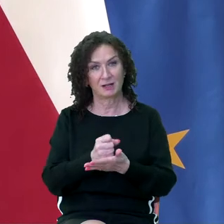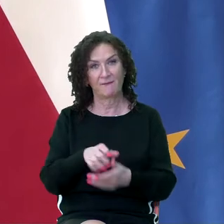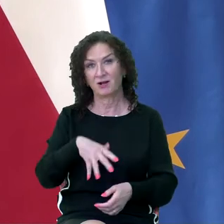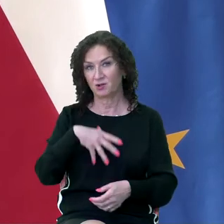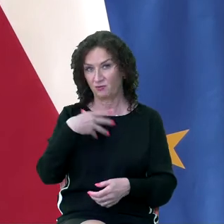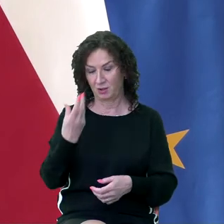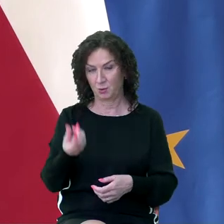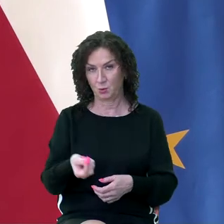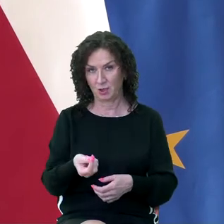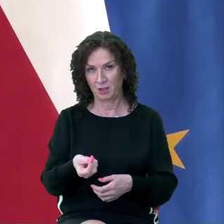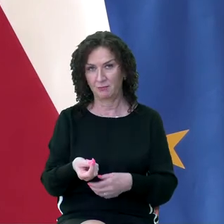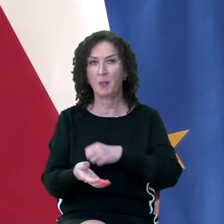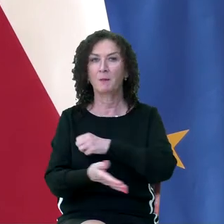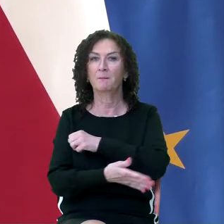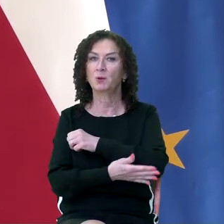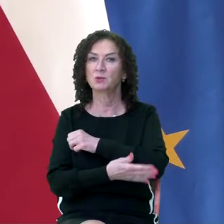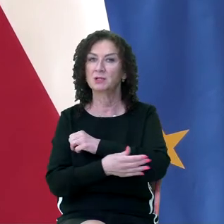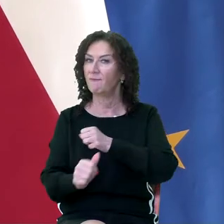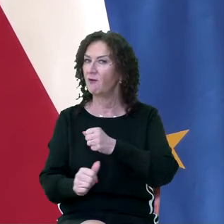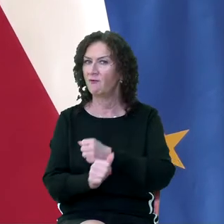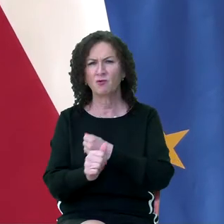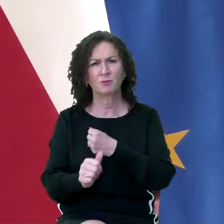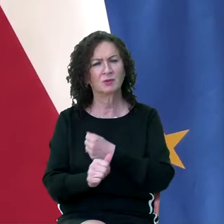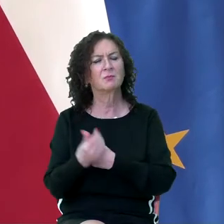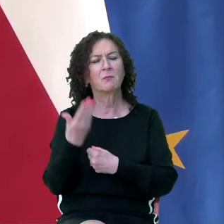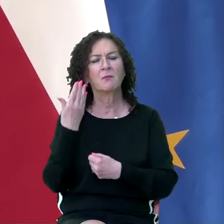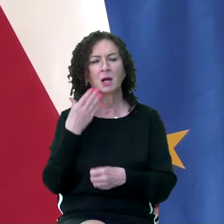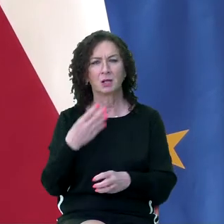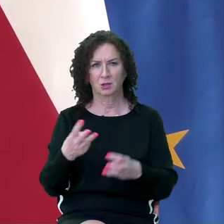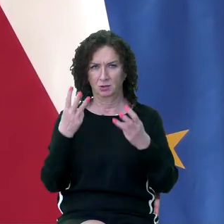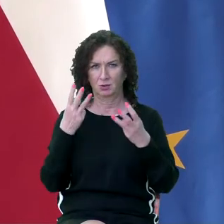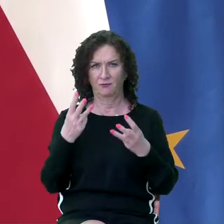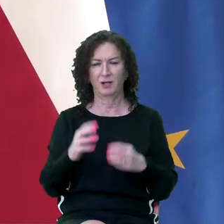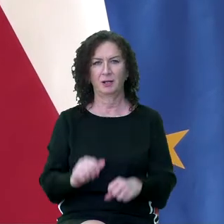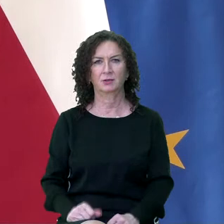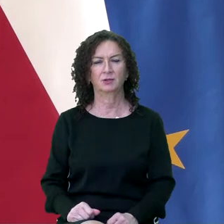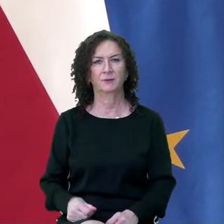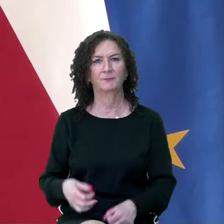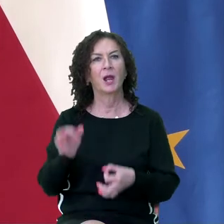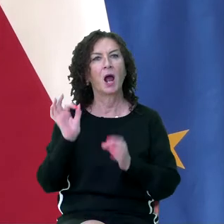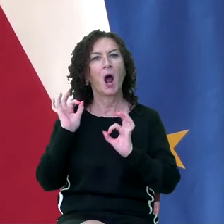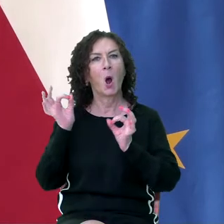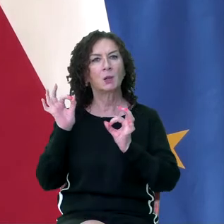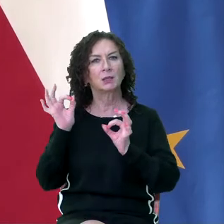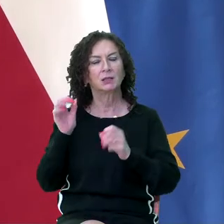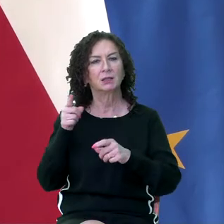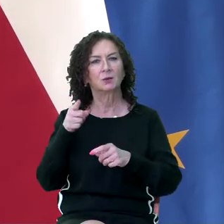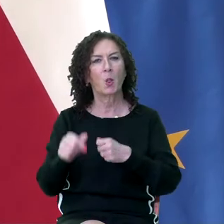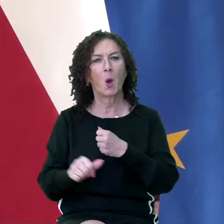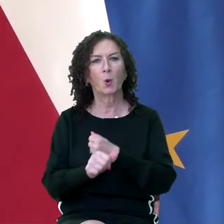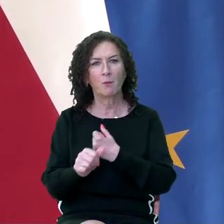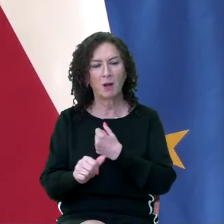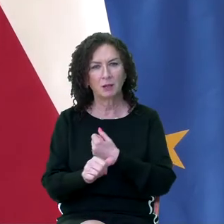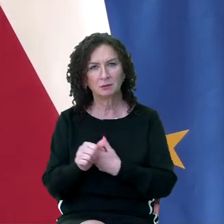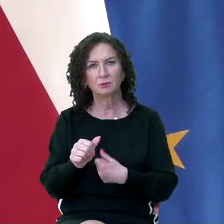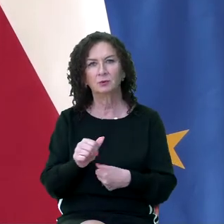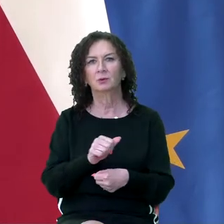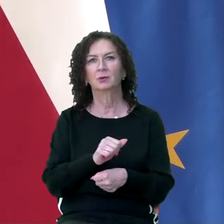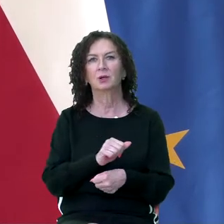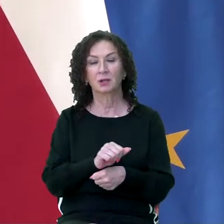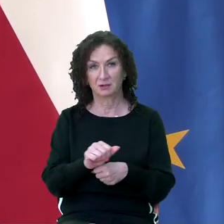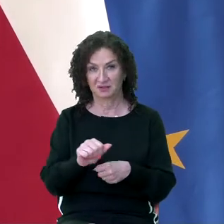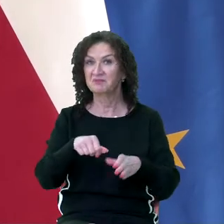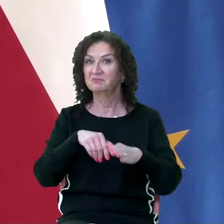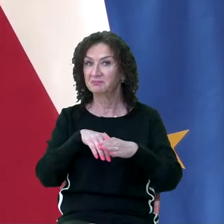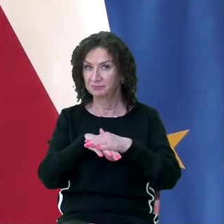no, rzeczywiście jest nie do przecenienia. Oryginał tego dokumentu, proszę Państwa, mamy oczywiście w